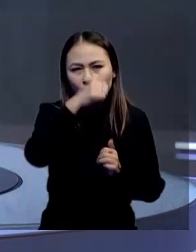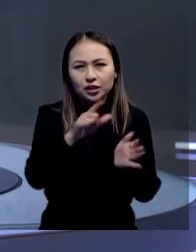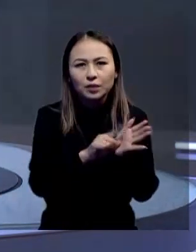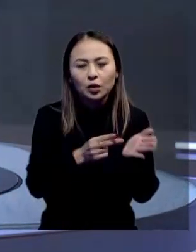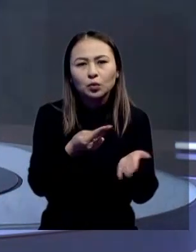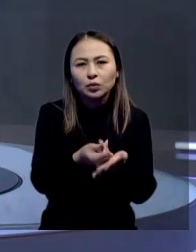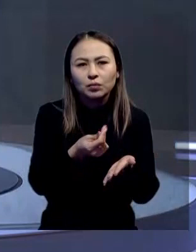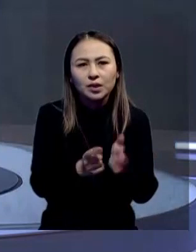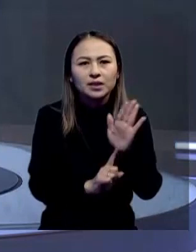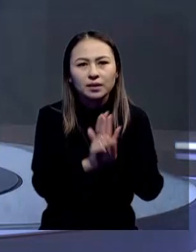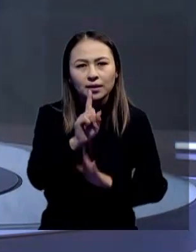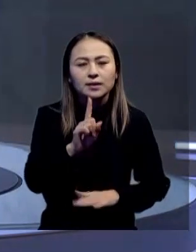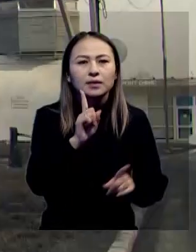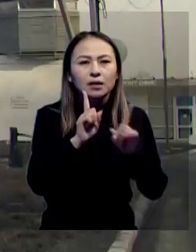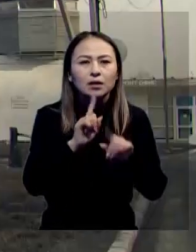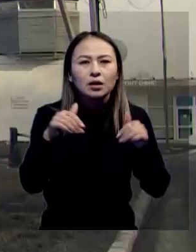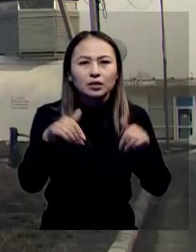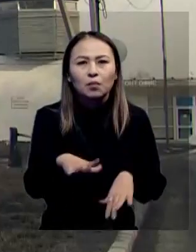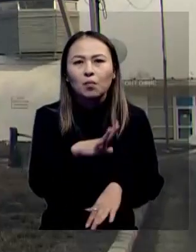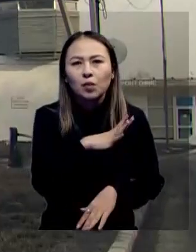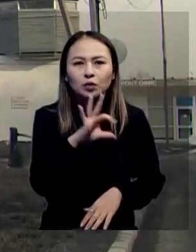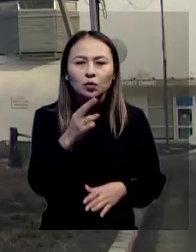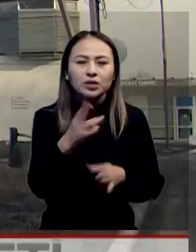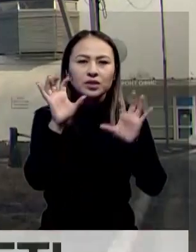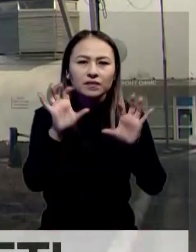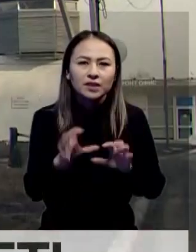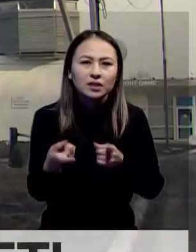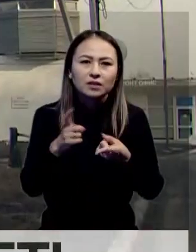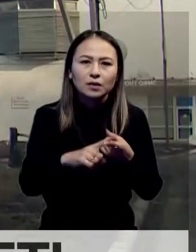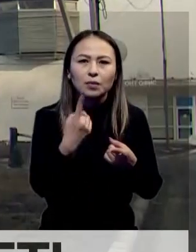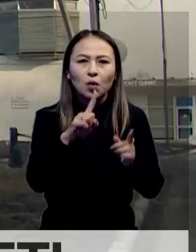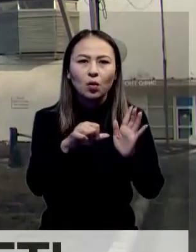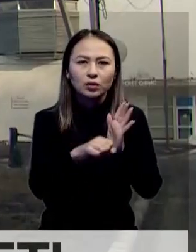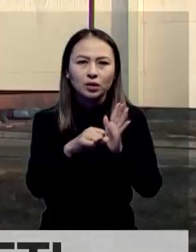сайын жәрдемақы төлене бастайды. Сенат қабылдаған әлеуметтік кодекске сай жәрдемақы